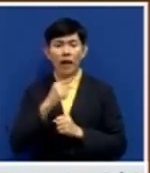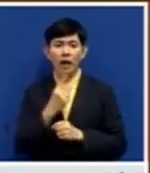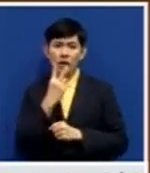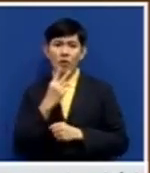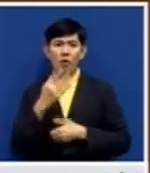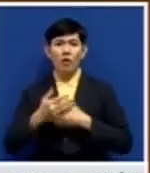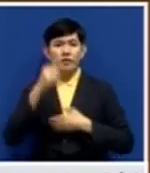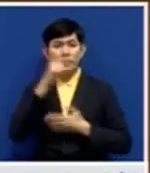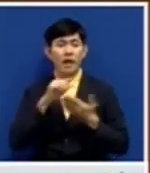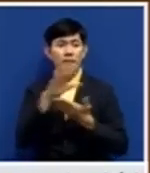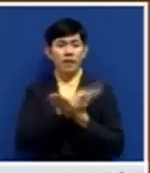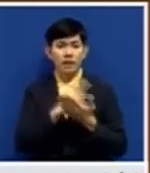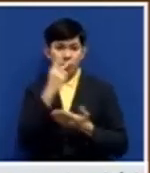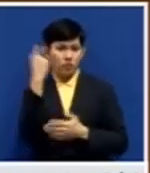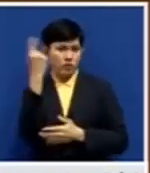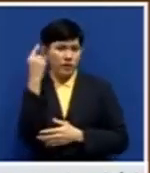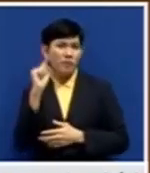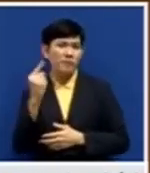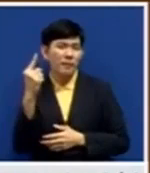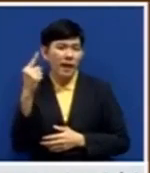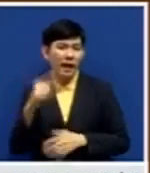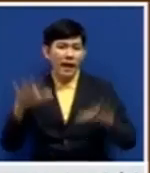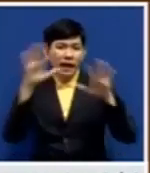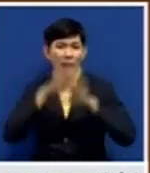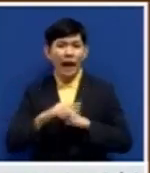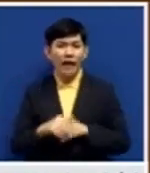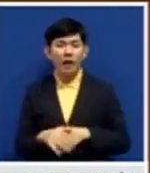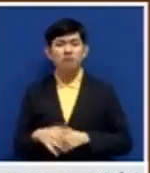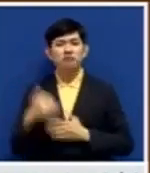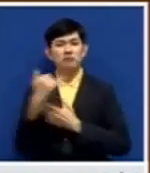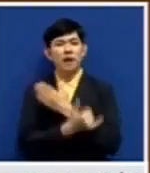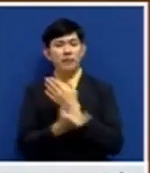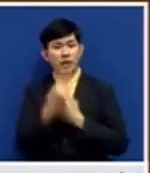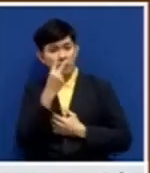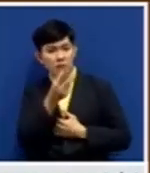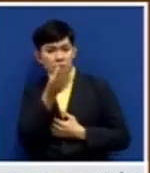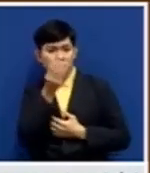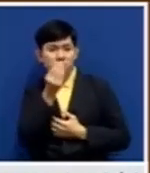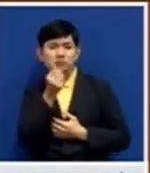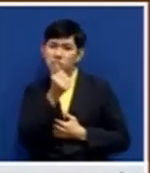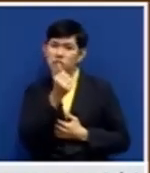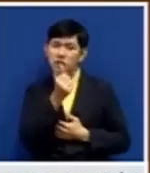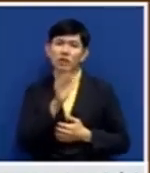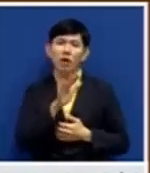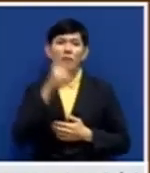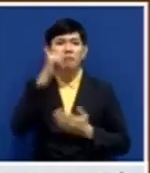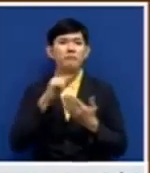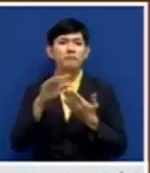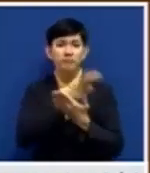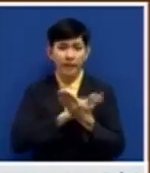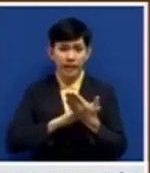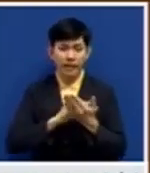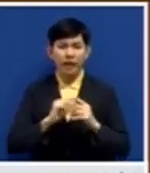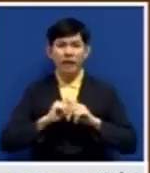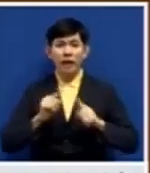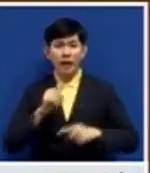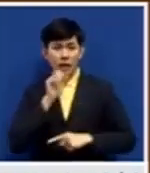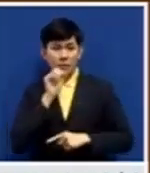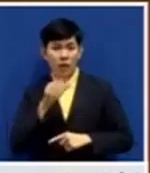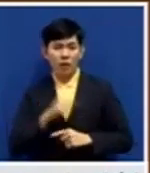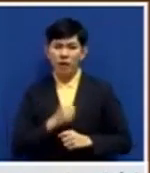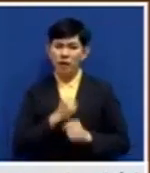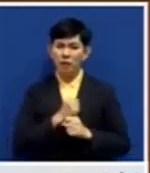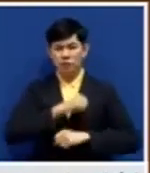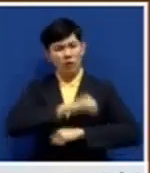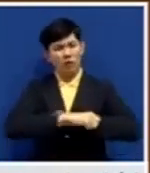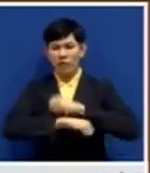ทยสร้างแรงดึงดูดให้กับประเทศไทยแล้วก็เพราะสิ่งเหล่านี้เนี่ยท่านบอกว่าสร้างนี่เยอะ